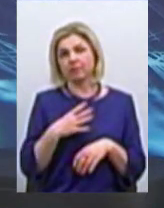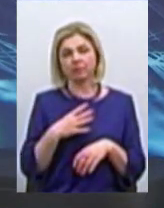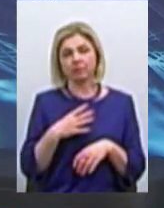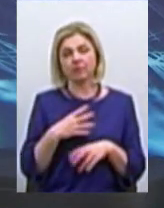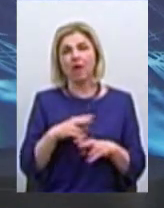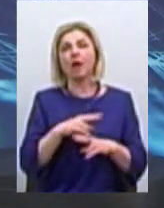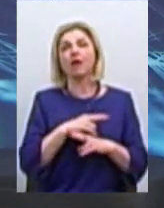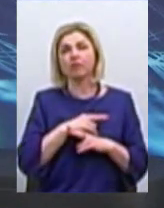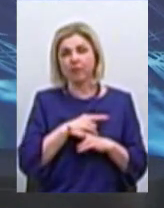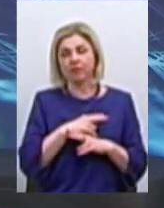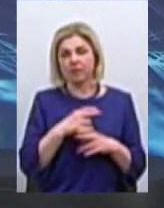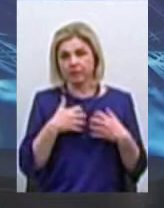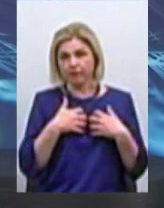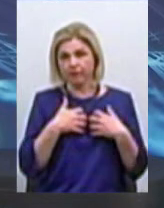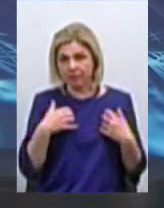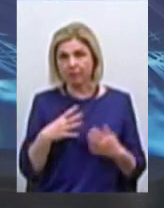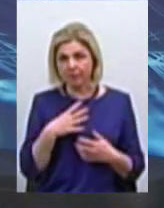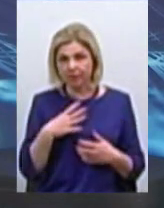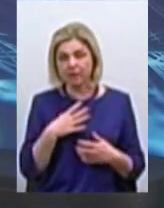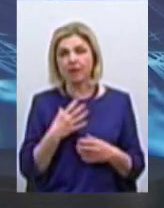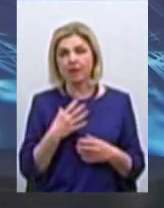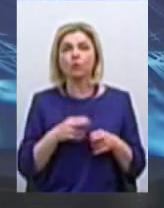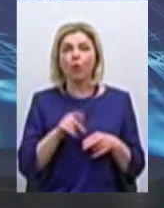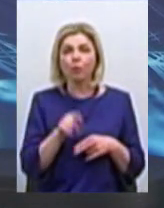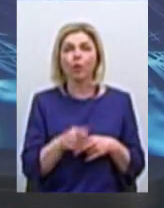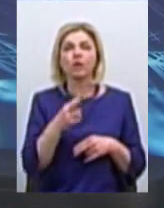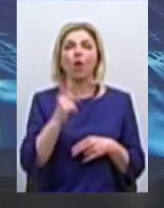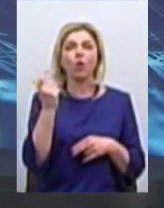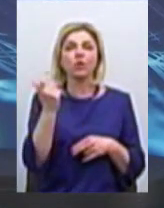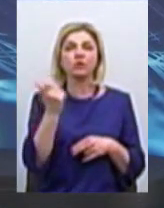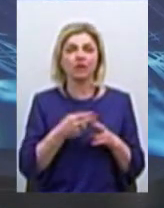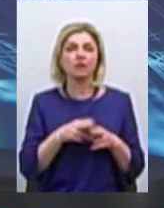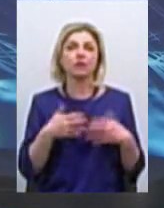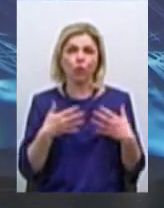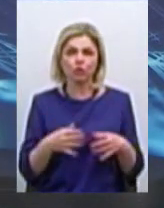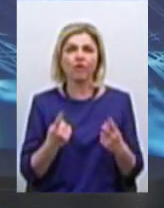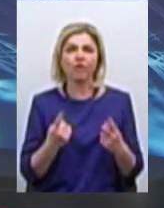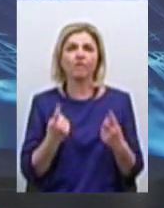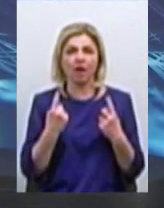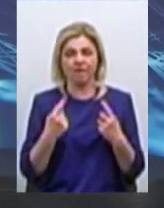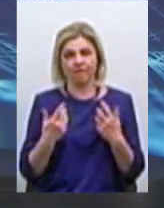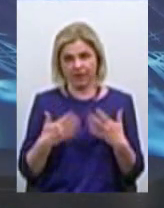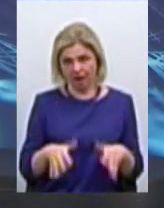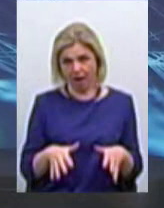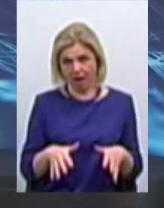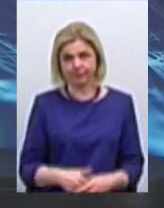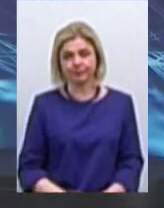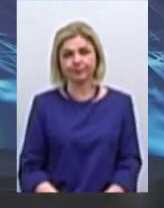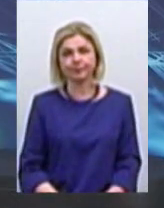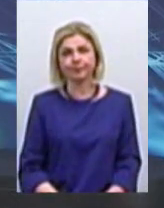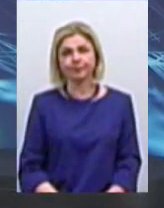закінчилось літальним ісходом, да? І для власника тварини це вже велика втрата.